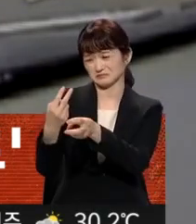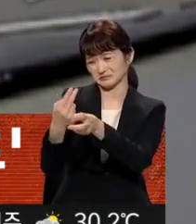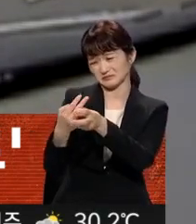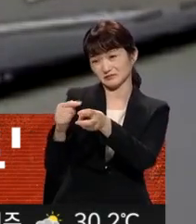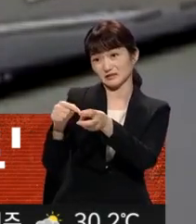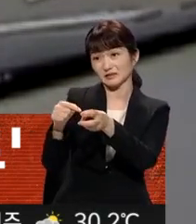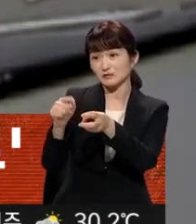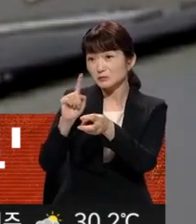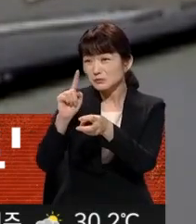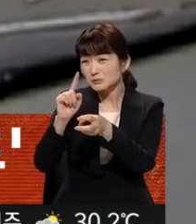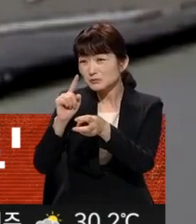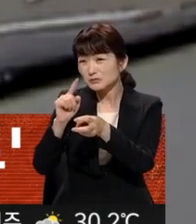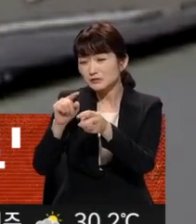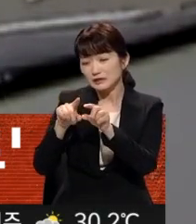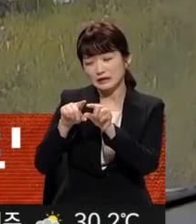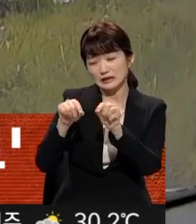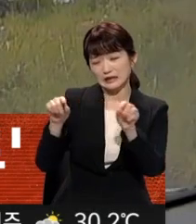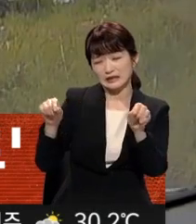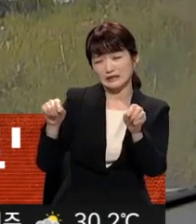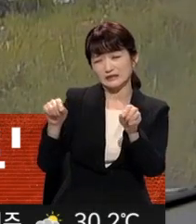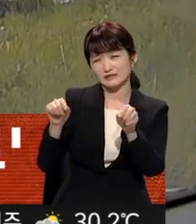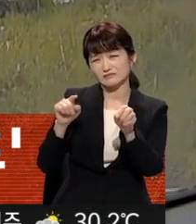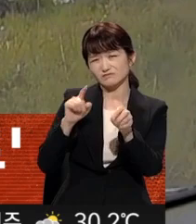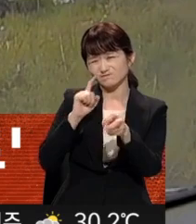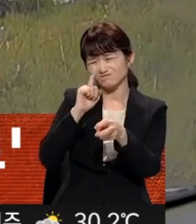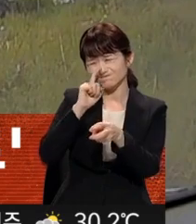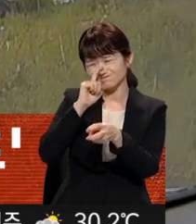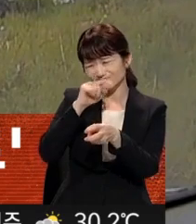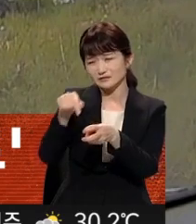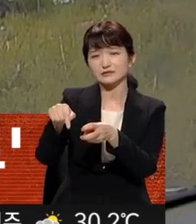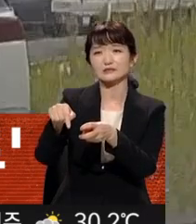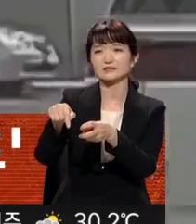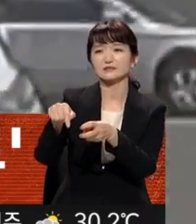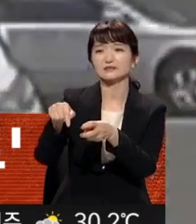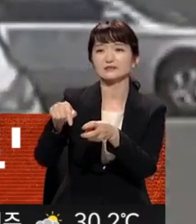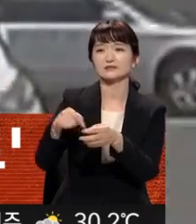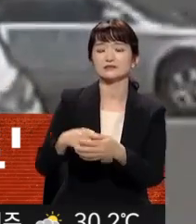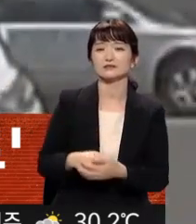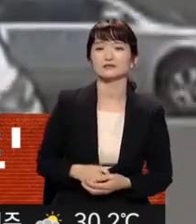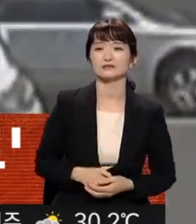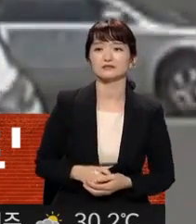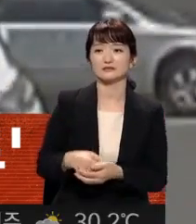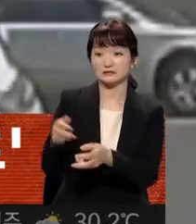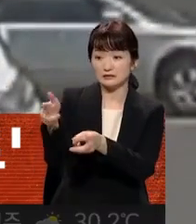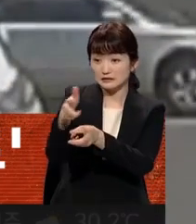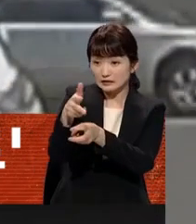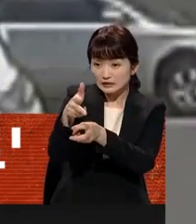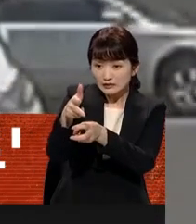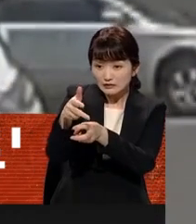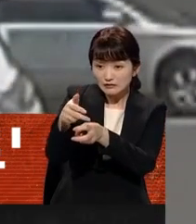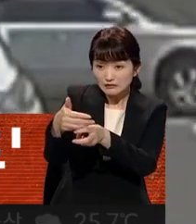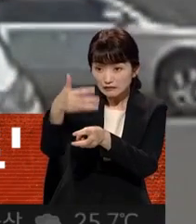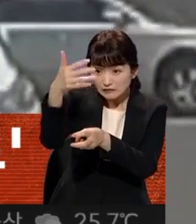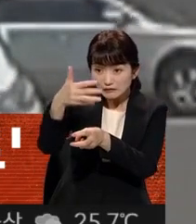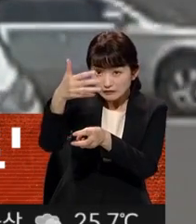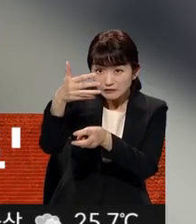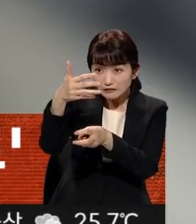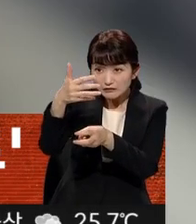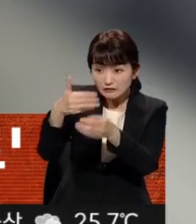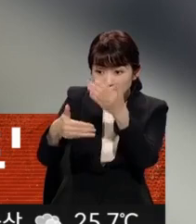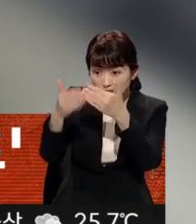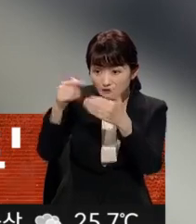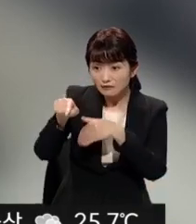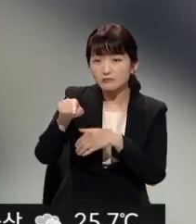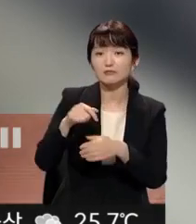뭐냐 확인해 보니까 음식물 쓰레기였다는 거죠 블랙박스 영상을 이게 정말 너무 당황스럽잖아요 블랙박스 영상을